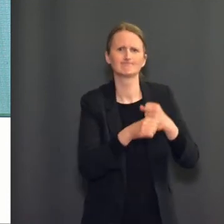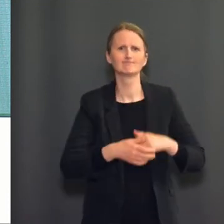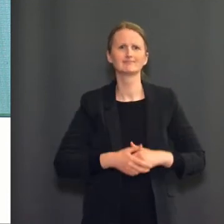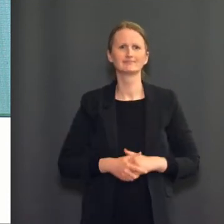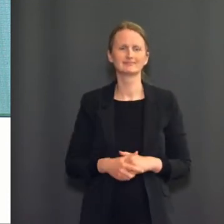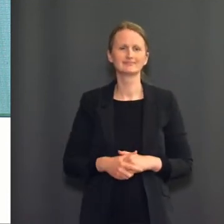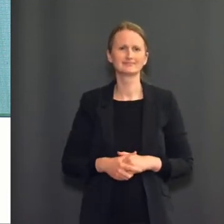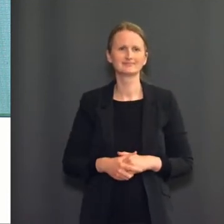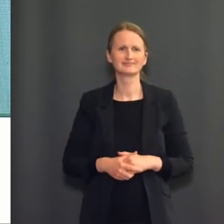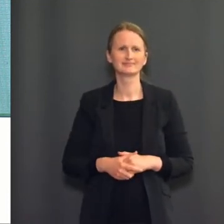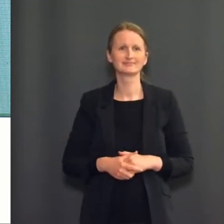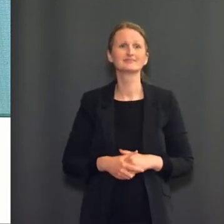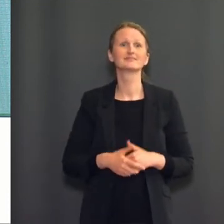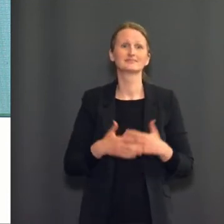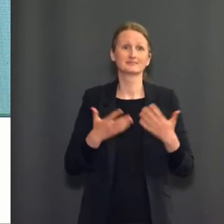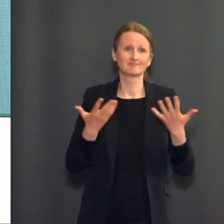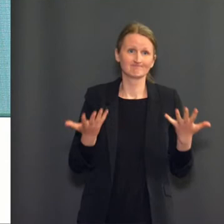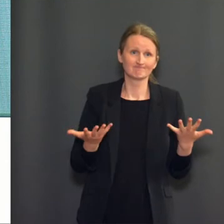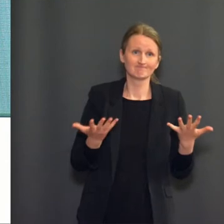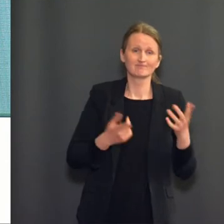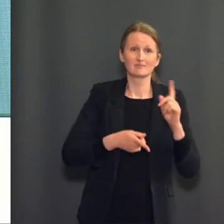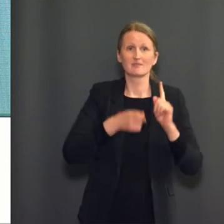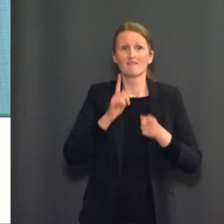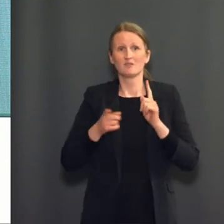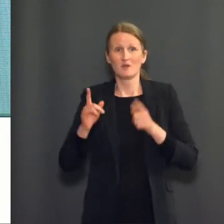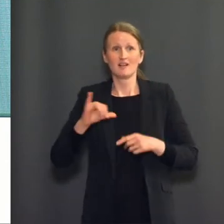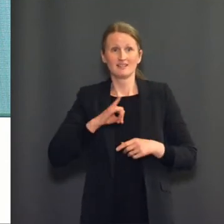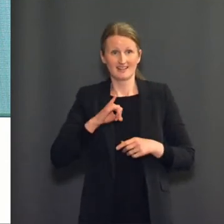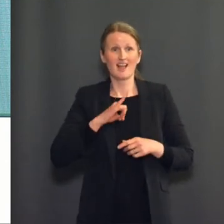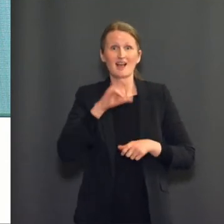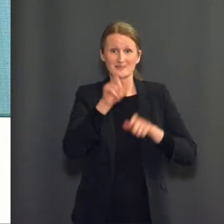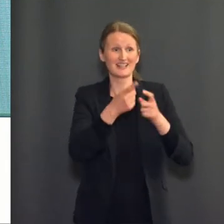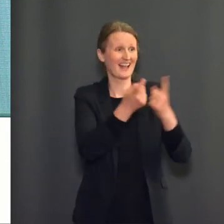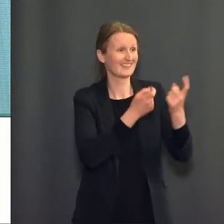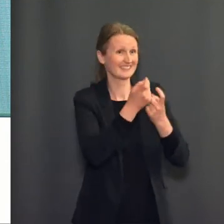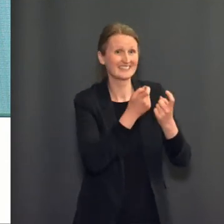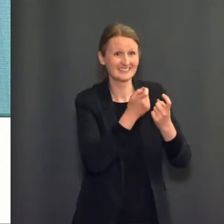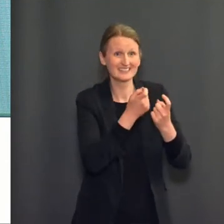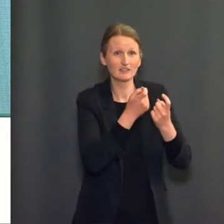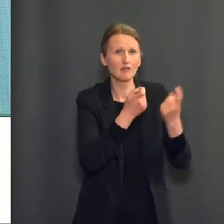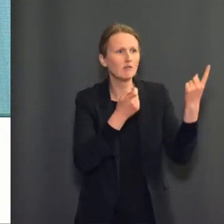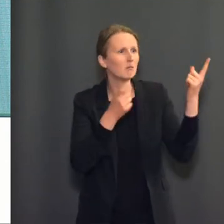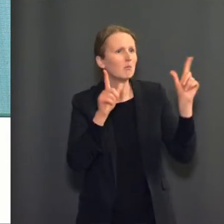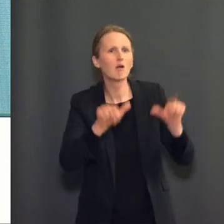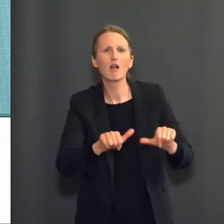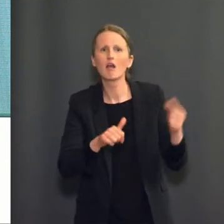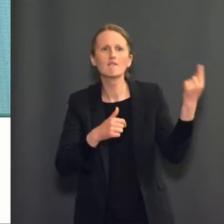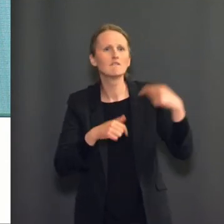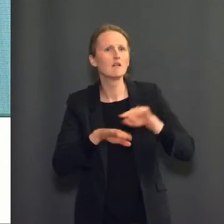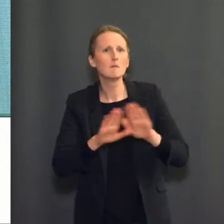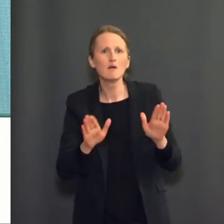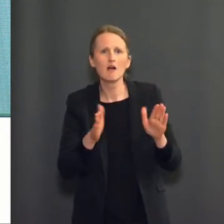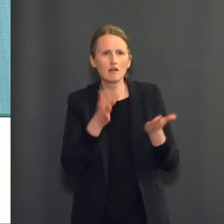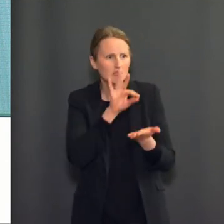Parfois, certaines personnes invitées ne se présentent pas le jour dit de la vaccination.